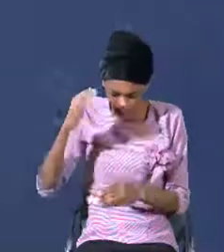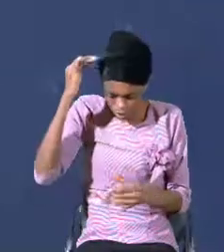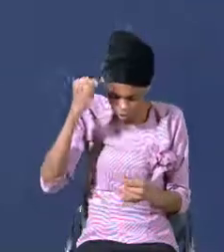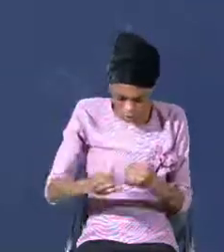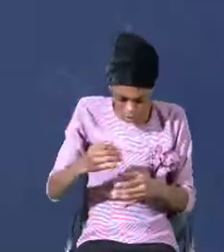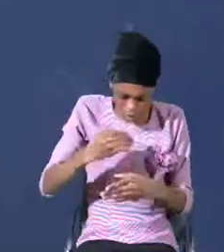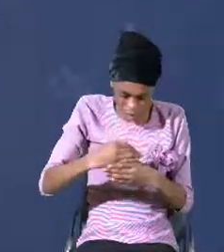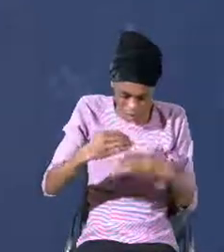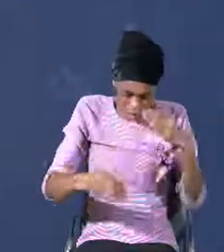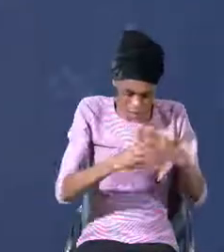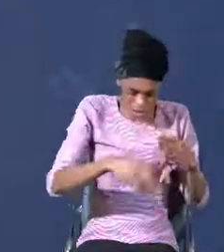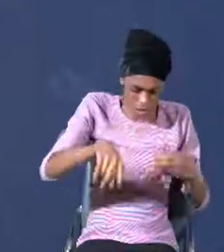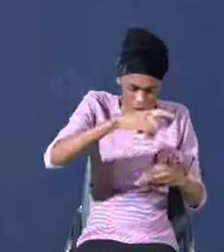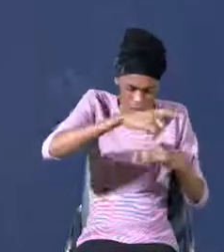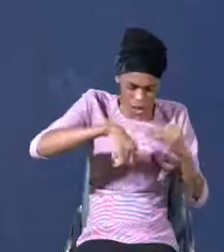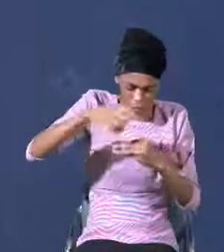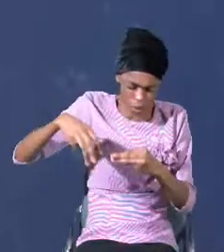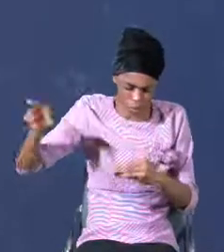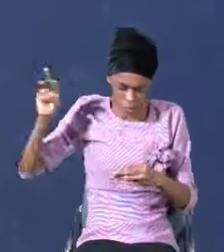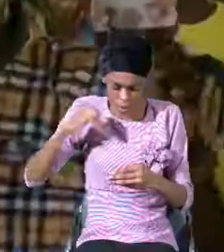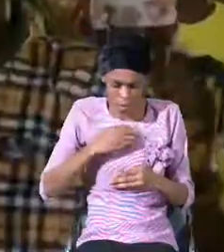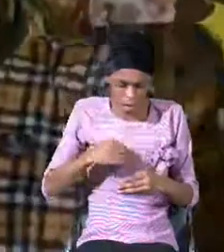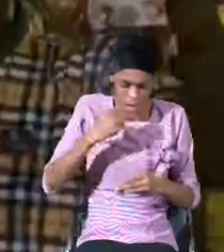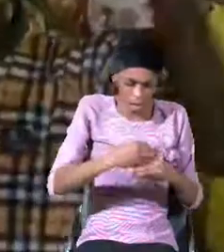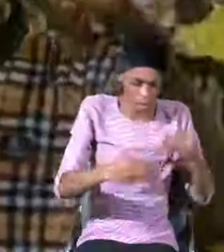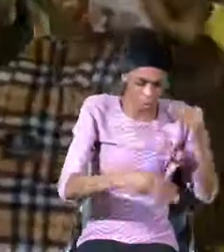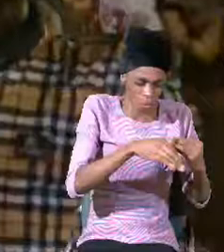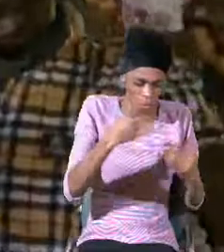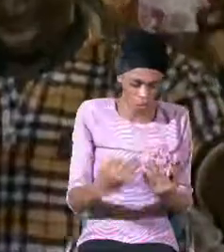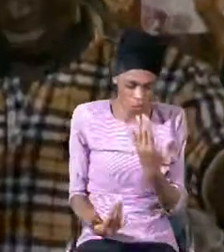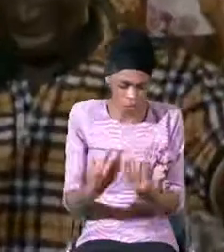mets une haie autour d'eux, une muraille de feu autour d'eux.